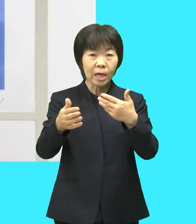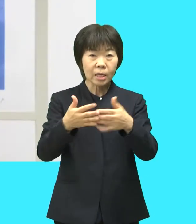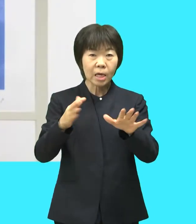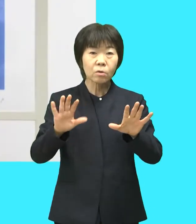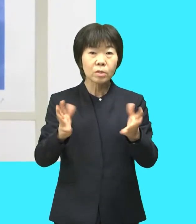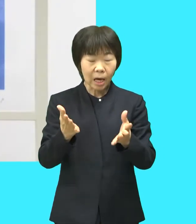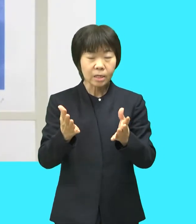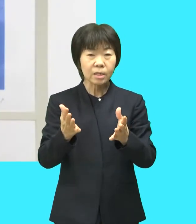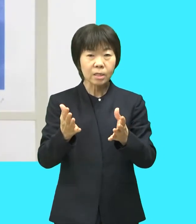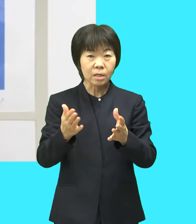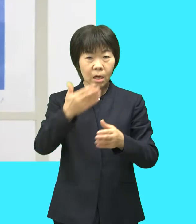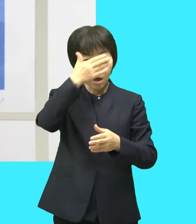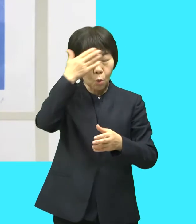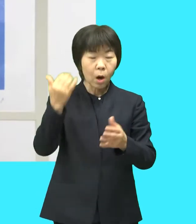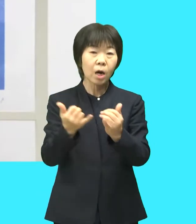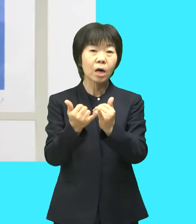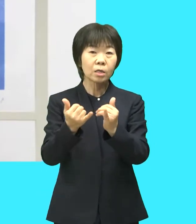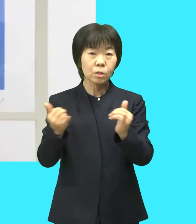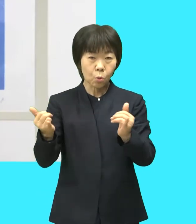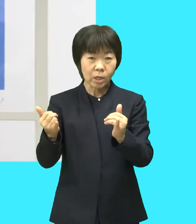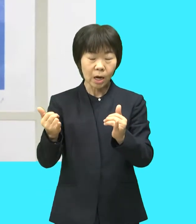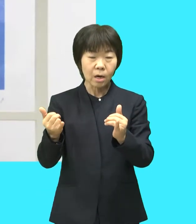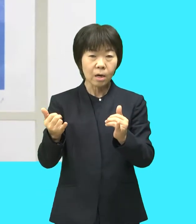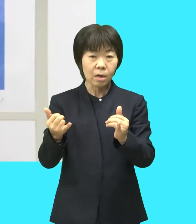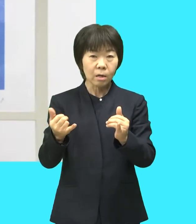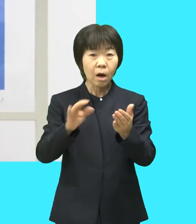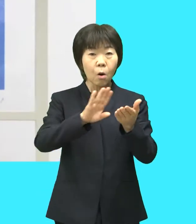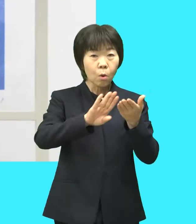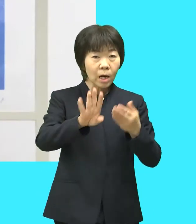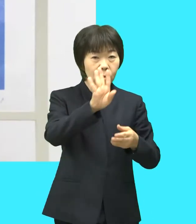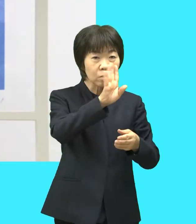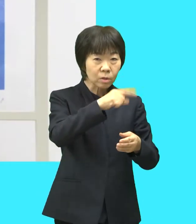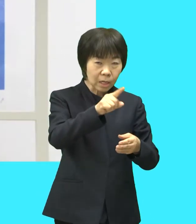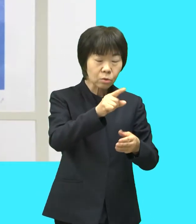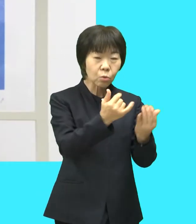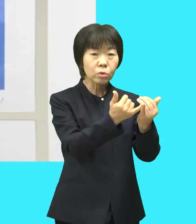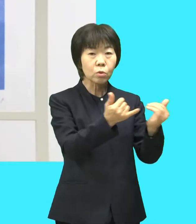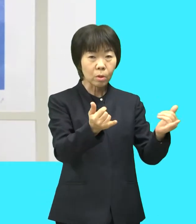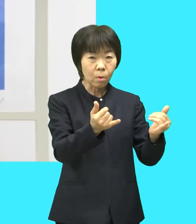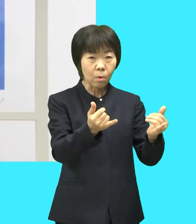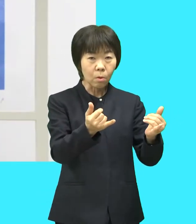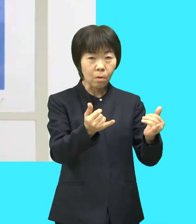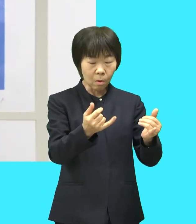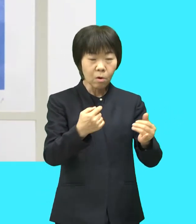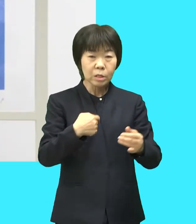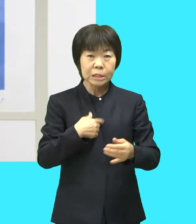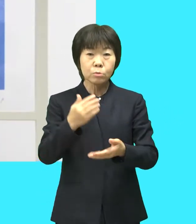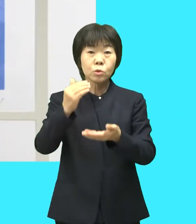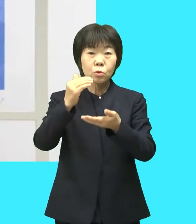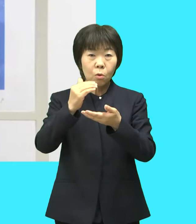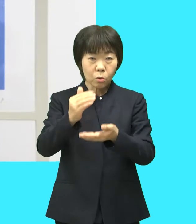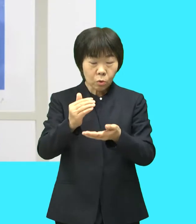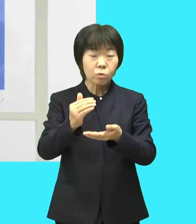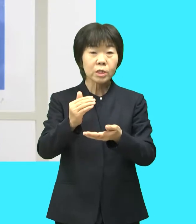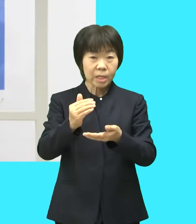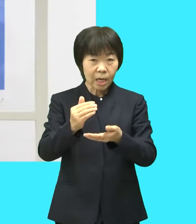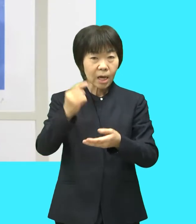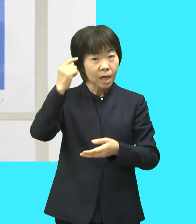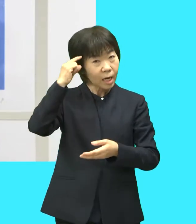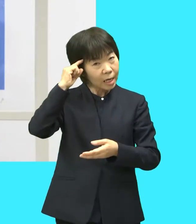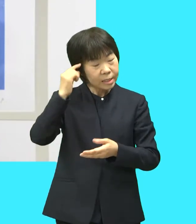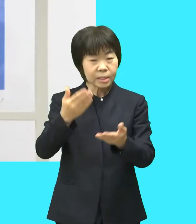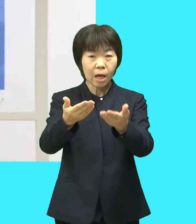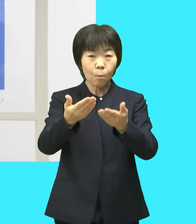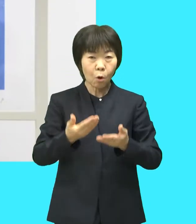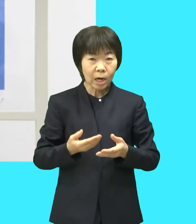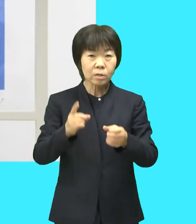験をしておられない若い世代の方や他県の方にもより身近に自分ごととして感じても